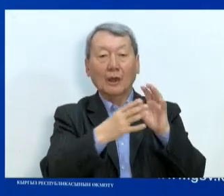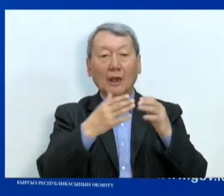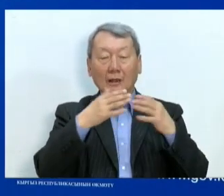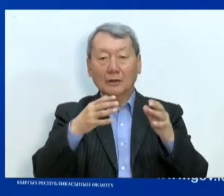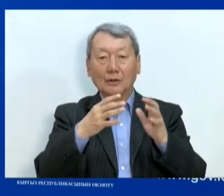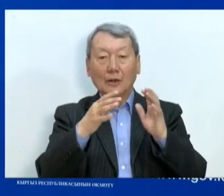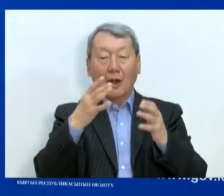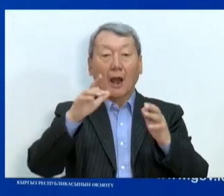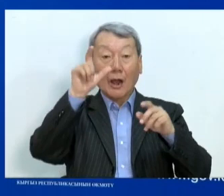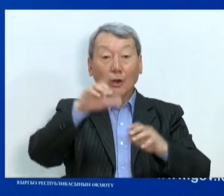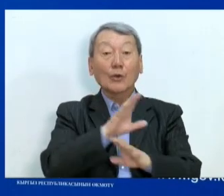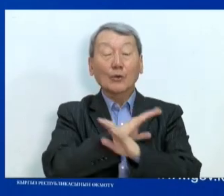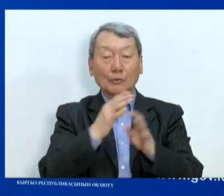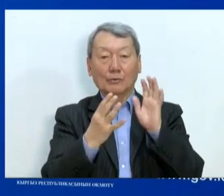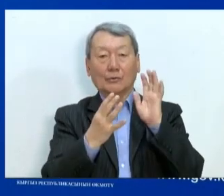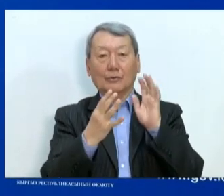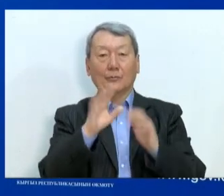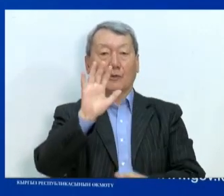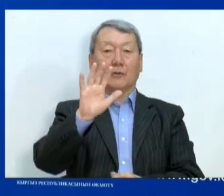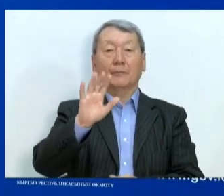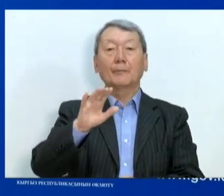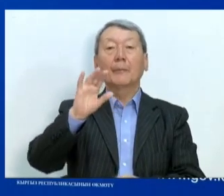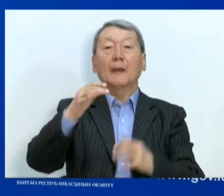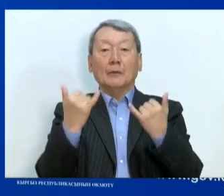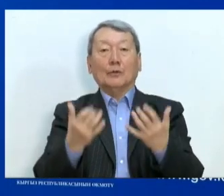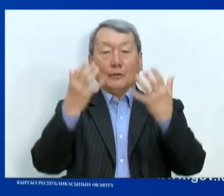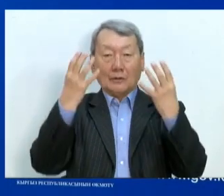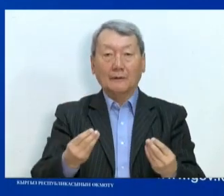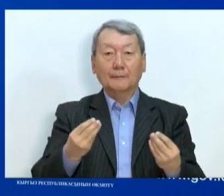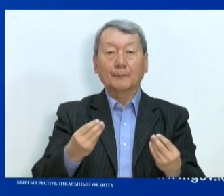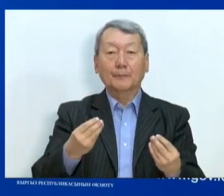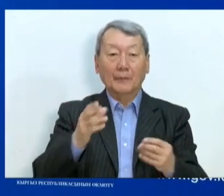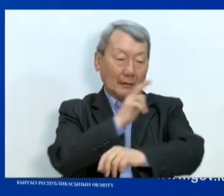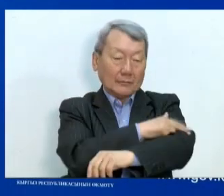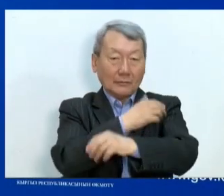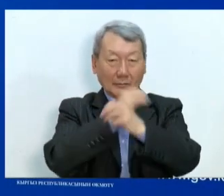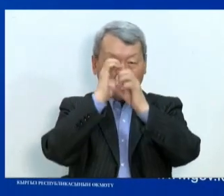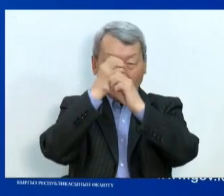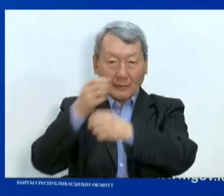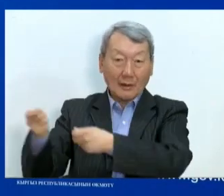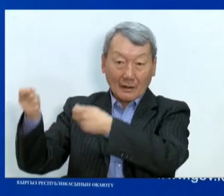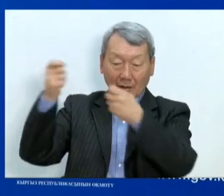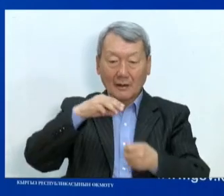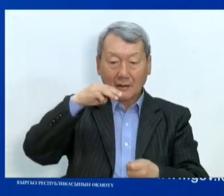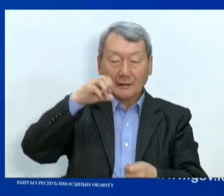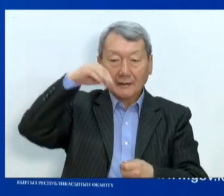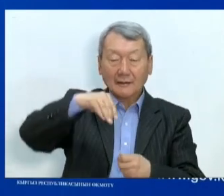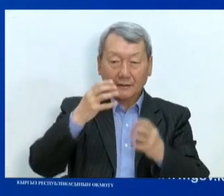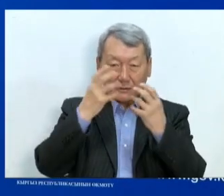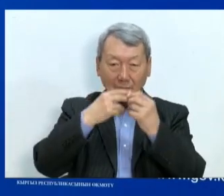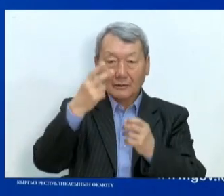91. Каза болгондор 5. Бүгүнкү күнү ошо биздин лабораторияларга келип түшкөн анализдердин саны